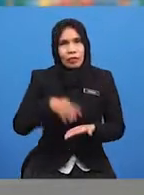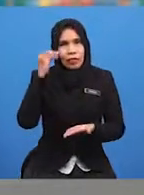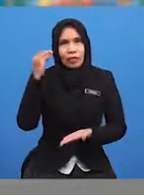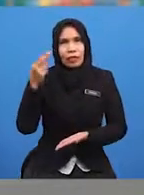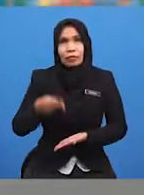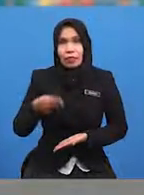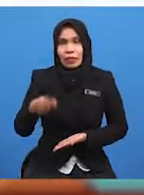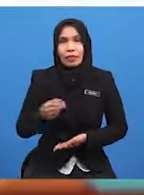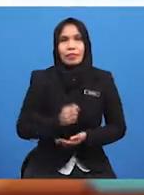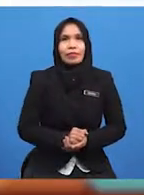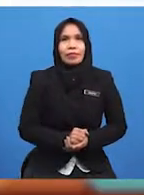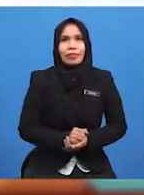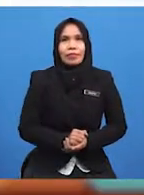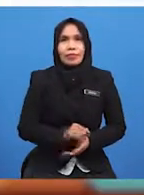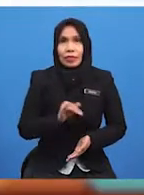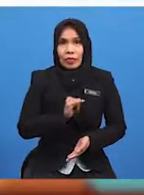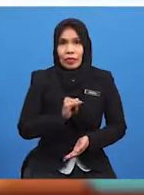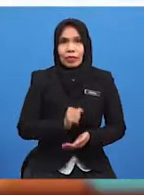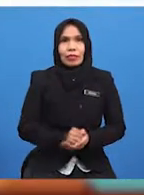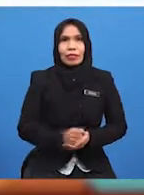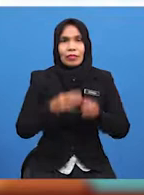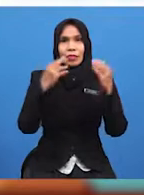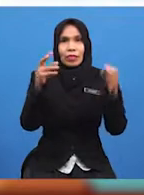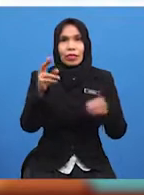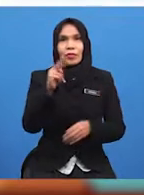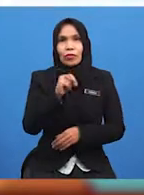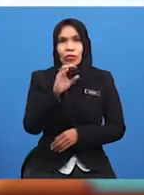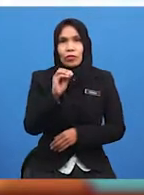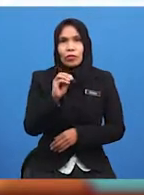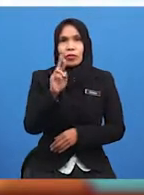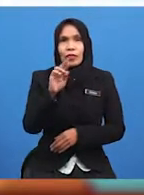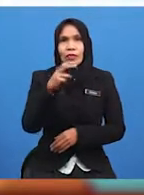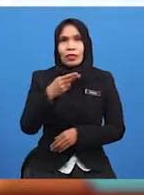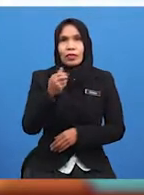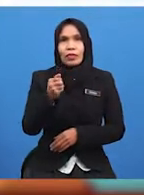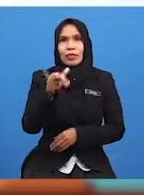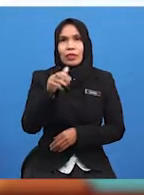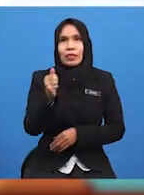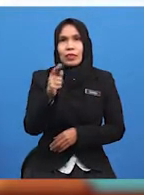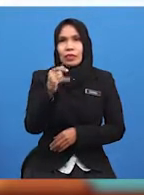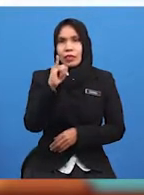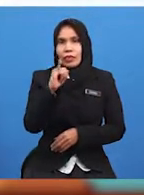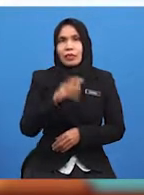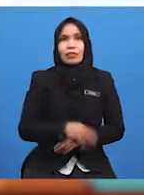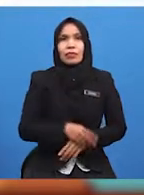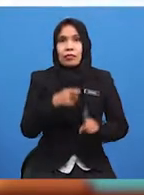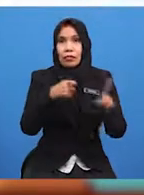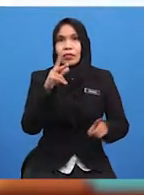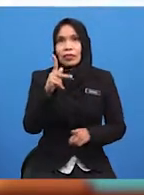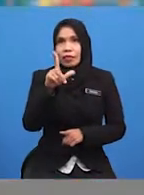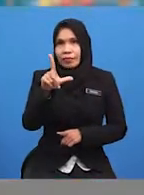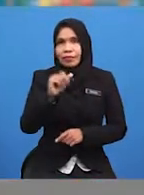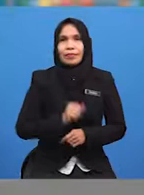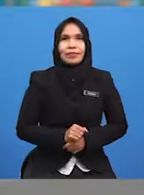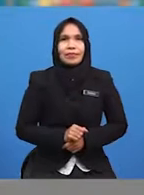sejarah tingkatan 3 saya cek gu norhayati binti Muhammad Razan dari SMK Putri Ampang Kuala